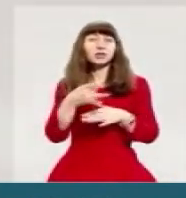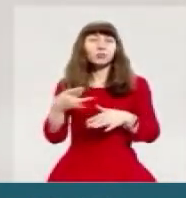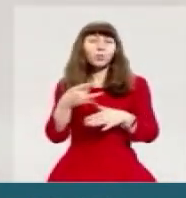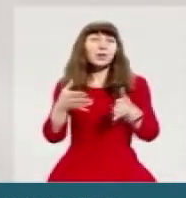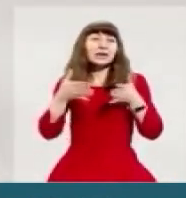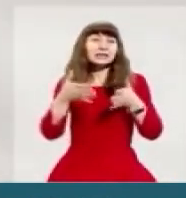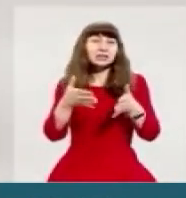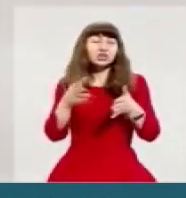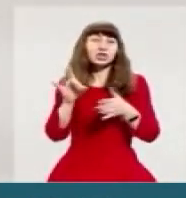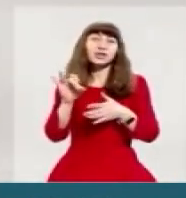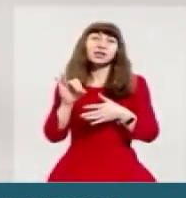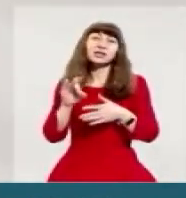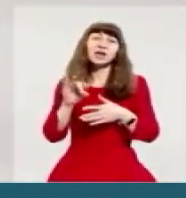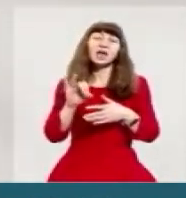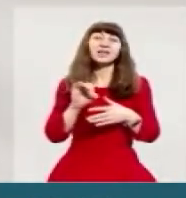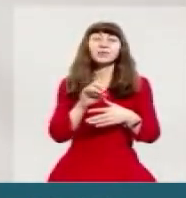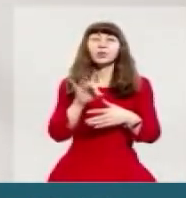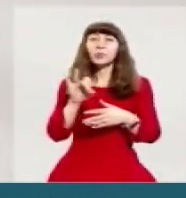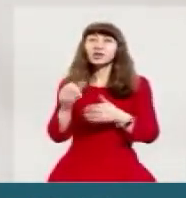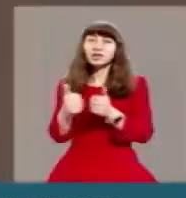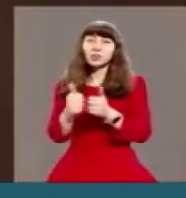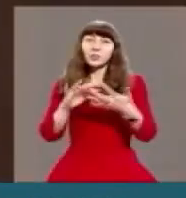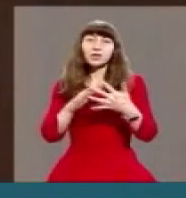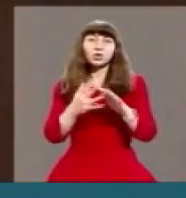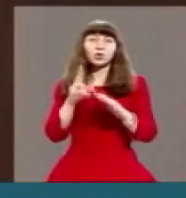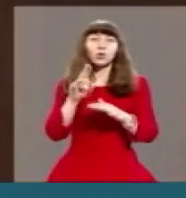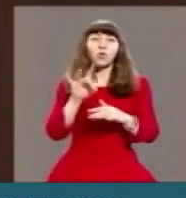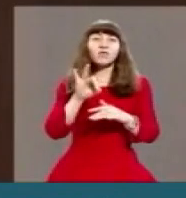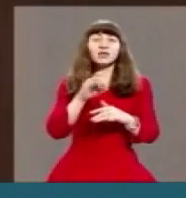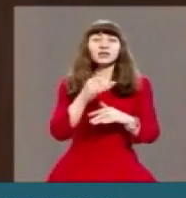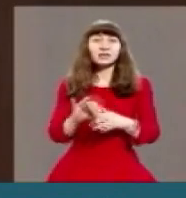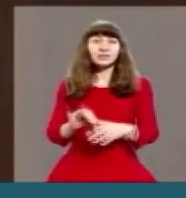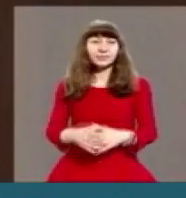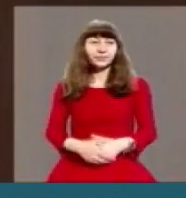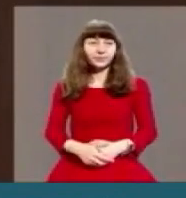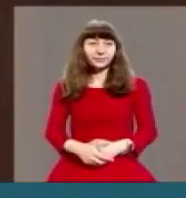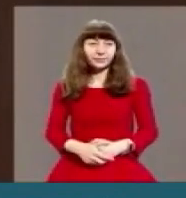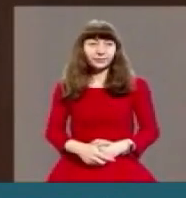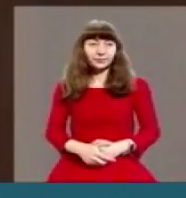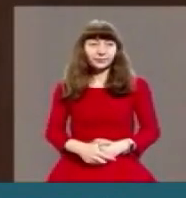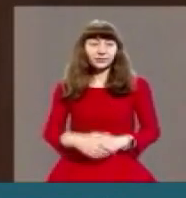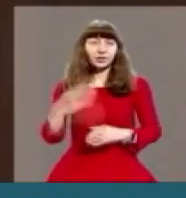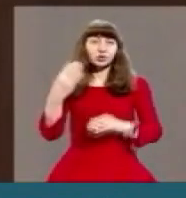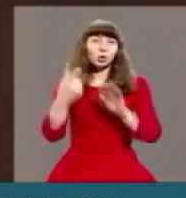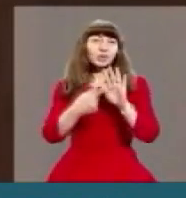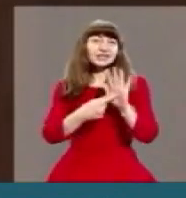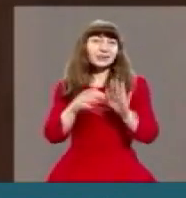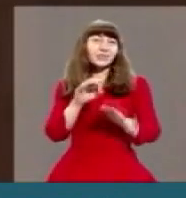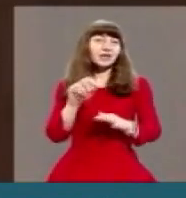республиканской автодороге Жизказган-Петропавловск возле поселка Ковыльный. По разделению департамента совершено 47 выездов.